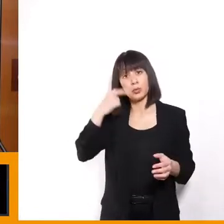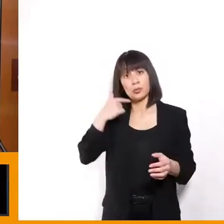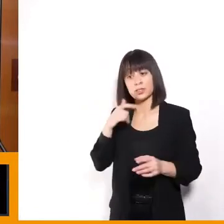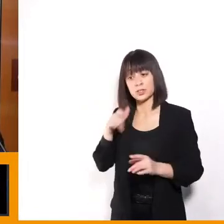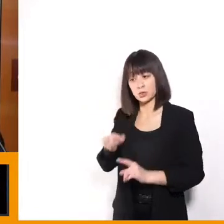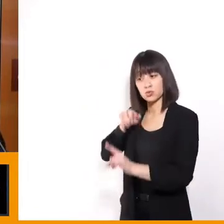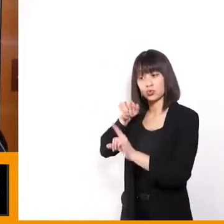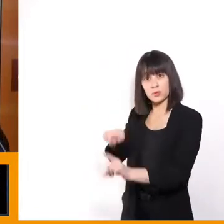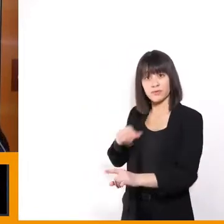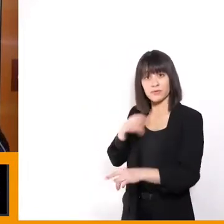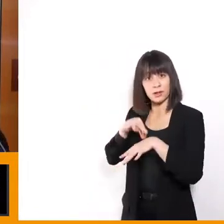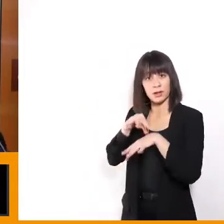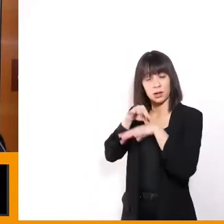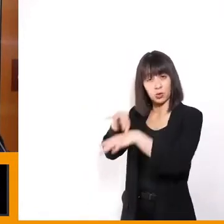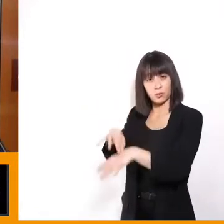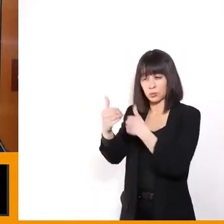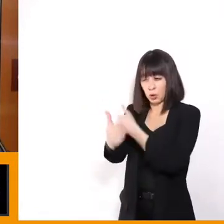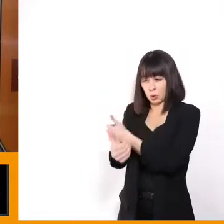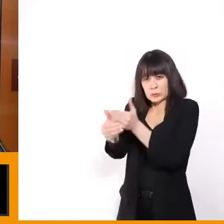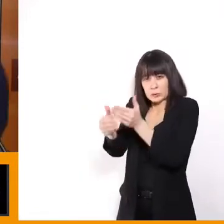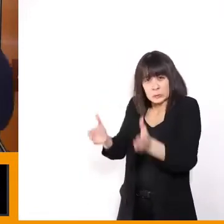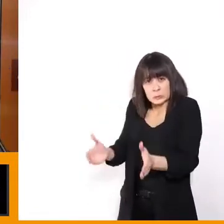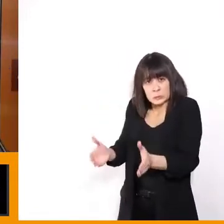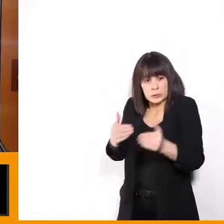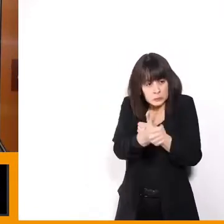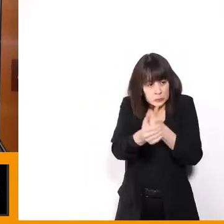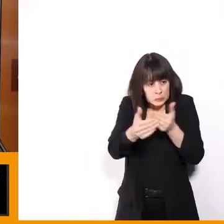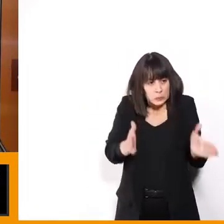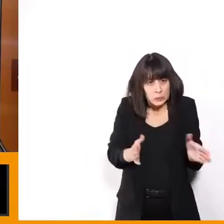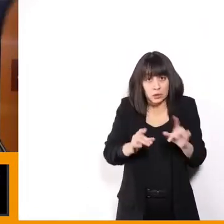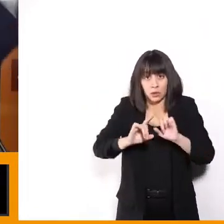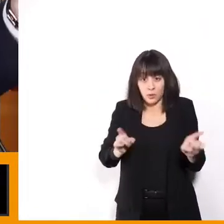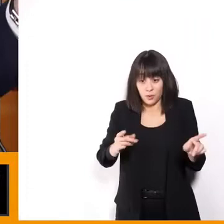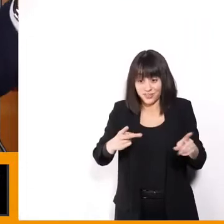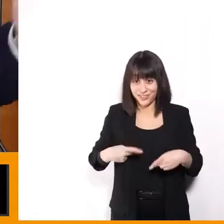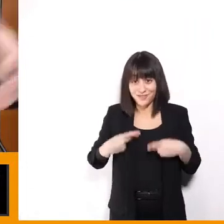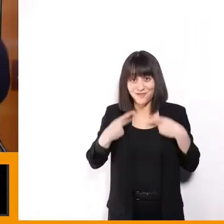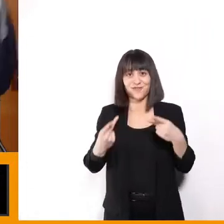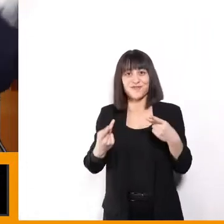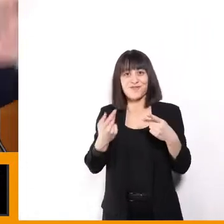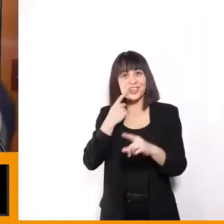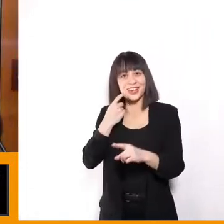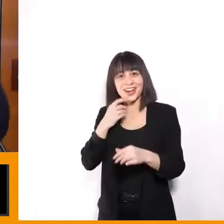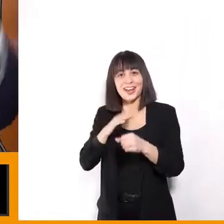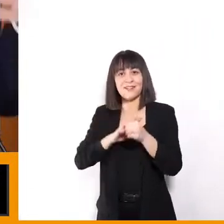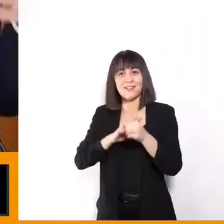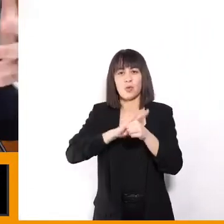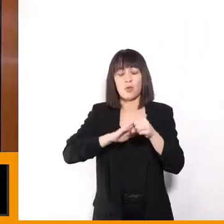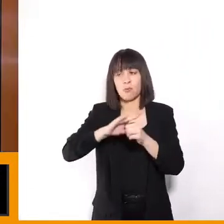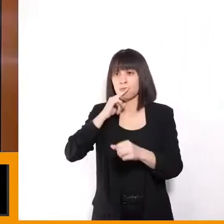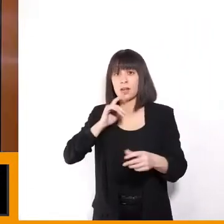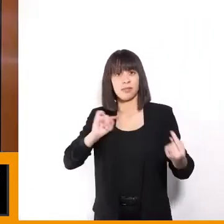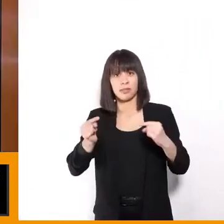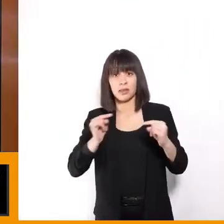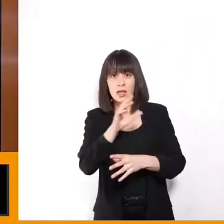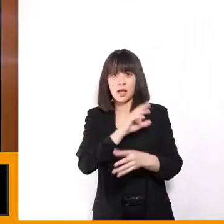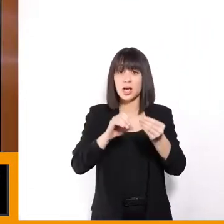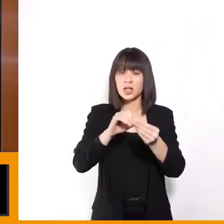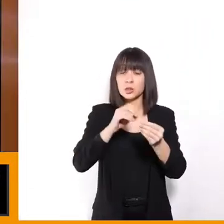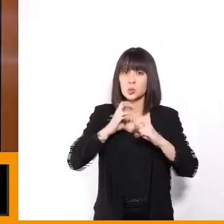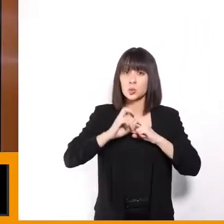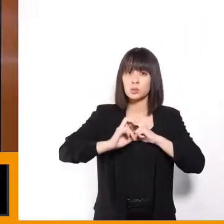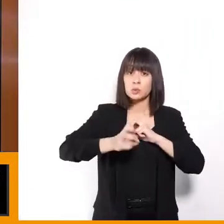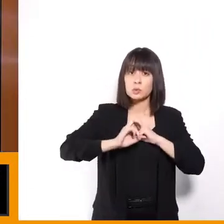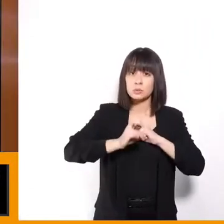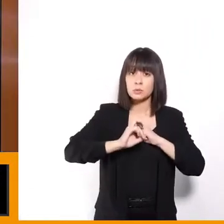cloisonné. C'est la vie entière de l'élève et on peut aller dans beaucoup de détails. C'est le débat aussi de la gestion des transports. Rien que la gestion des transports, c'est une galère pour les